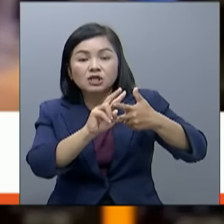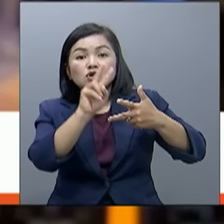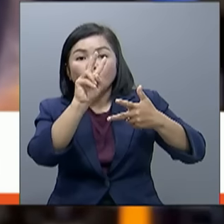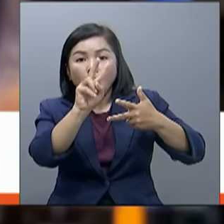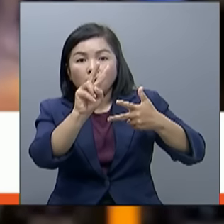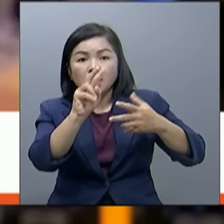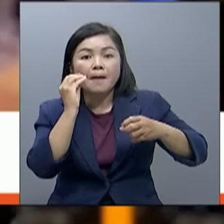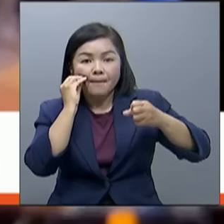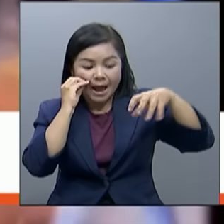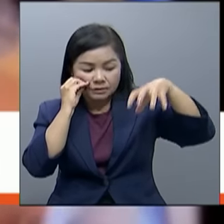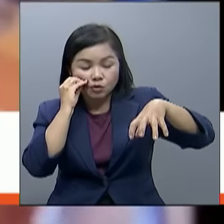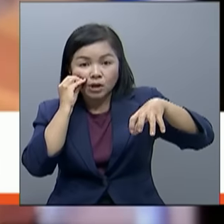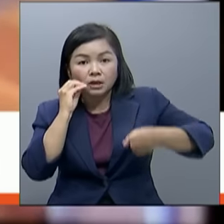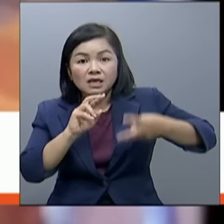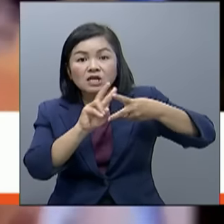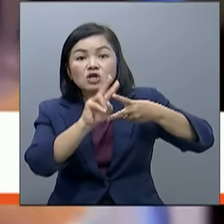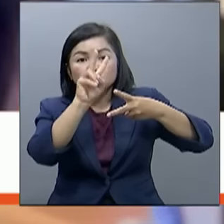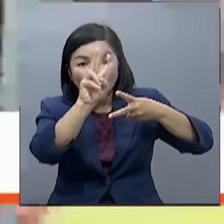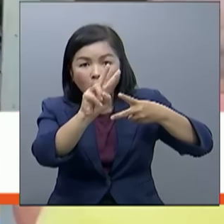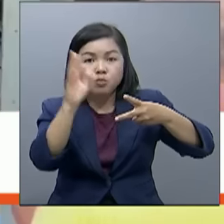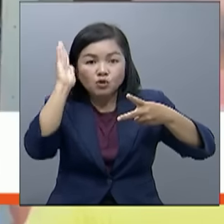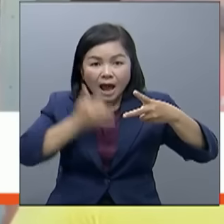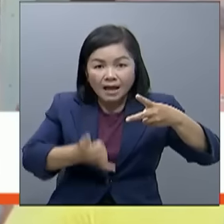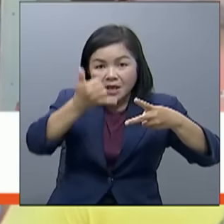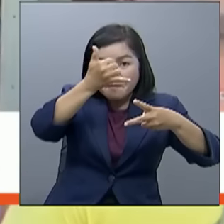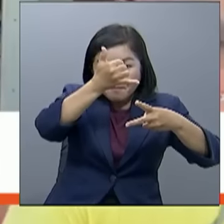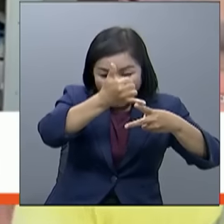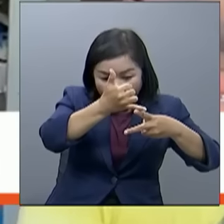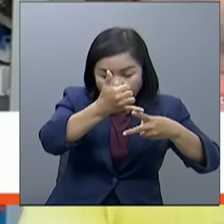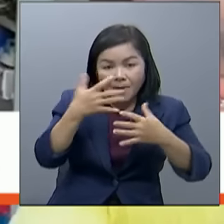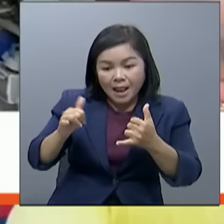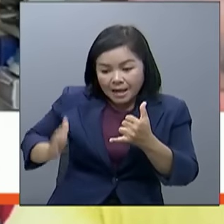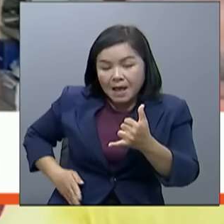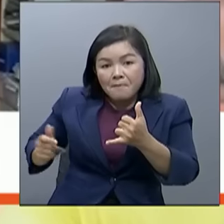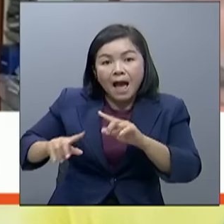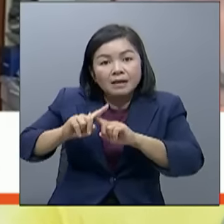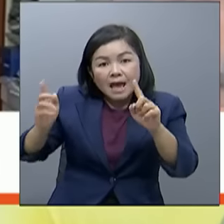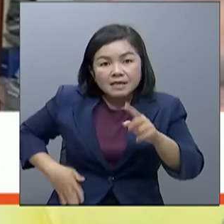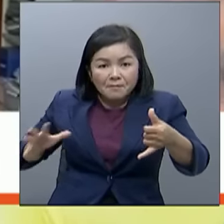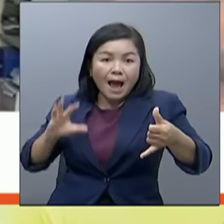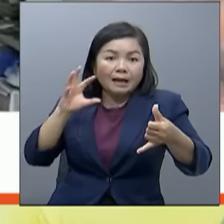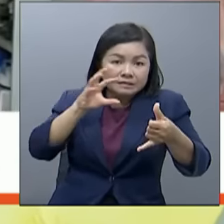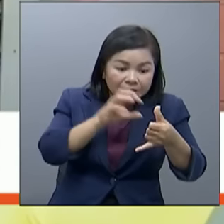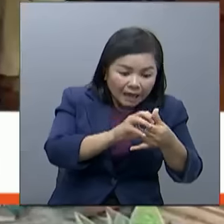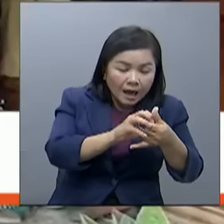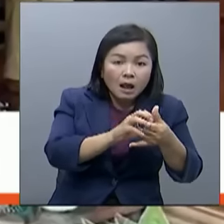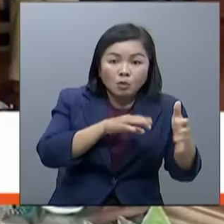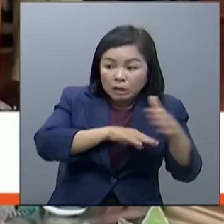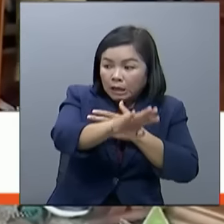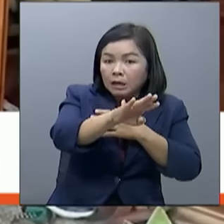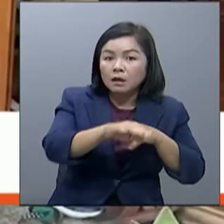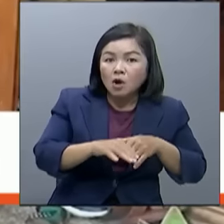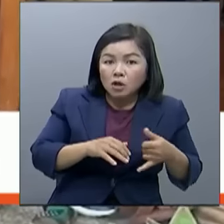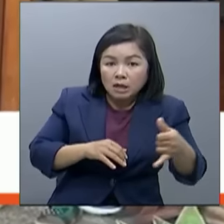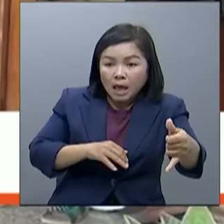ภาพจะเห็นนะคะว่านายอภิศักดิ์พยายามวิ่งหลบหนีออกมาจากห้องเพื่อลงไปชั้นล่างแต่ว่าสุนัขทั้ง 2ตัวก็ยังวิ่งตามลงไปแล้วก็